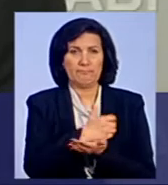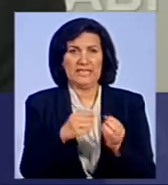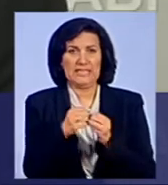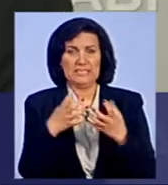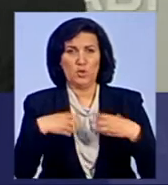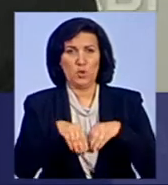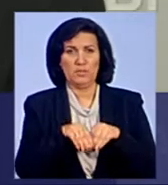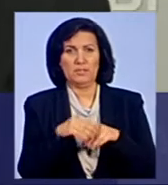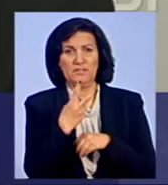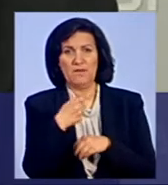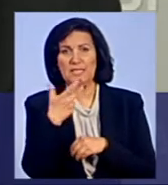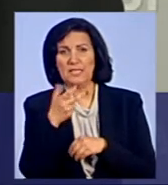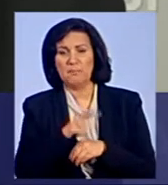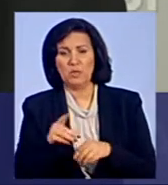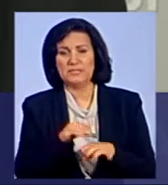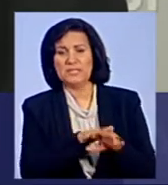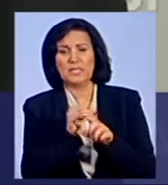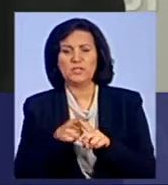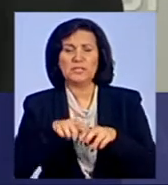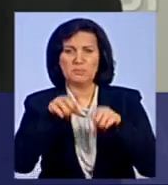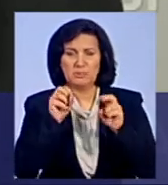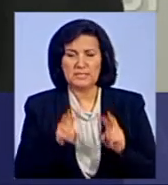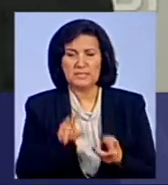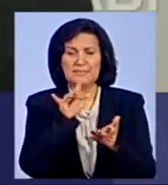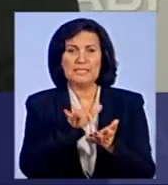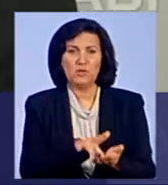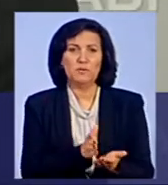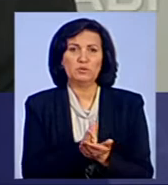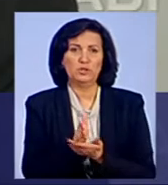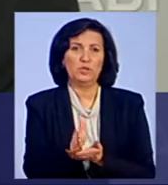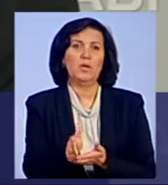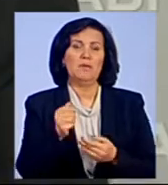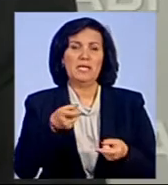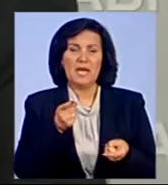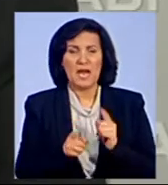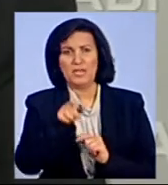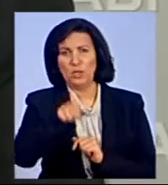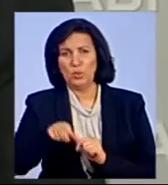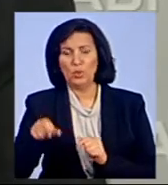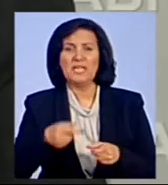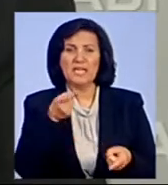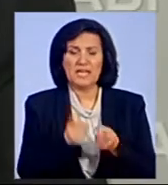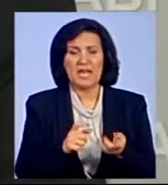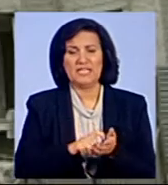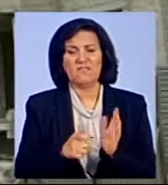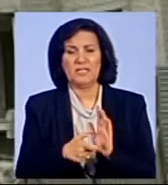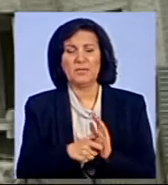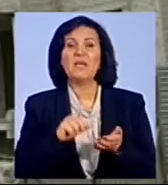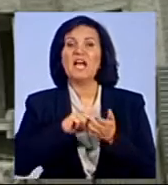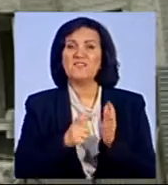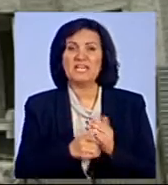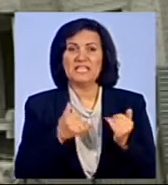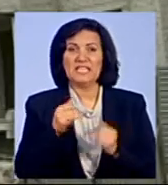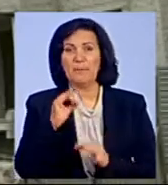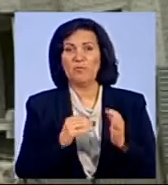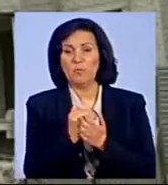орієнтовно. 2-3 мільйони – це транші, які спеціально цільовим чином заходять під реальних людей і під реальні квартири. Квартир для